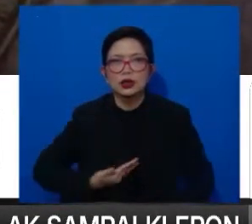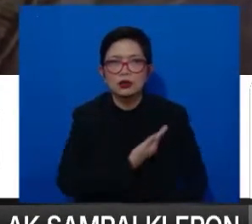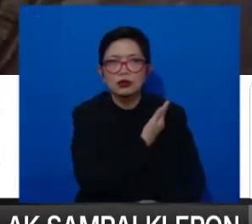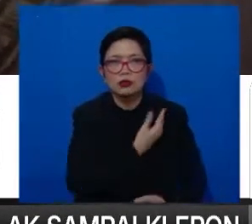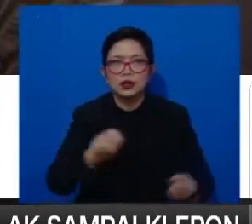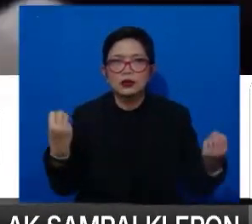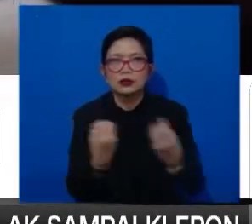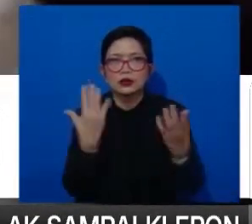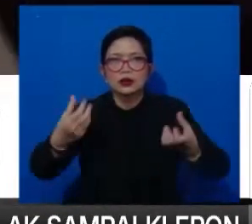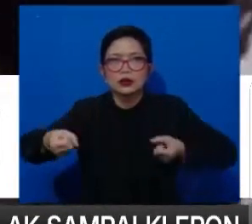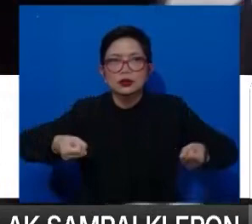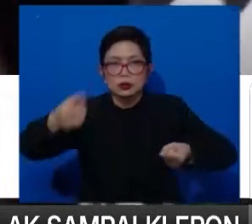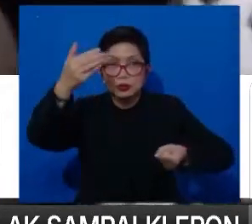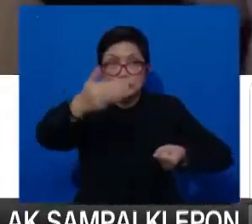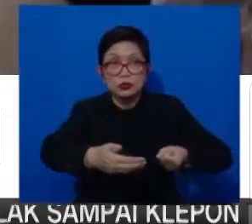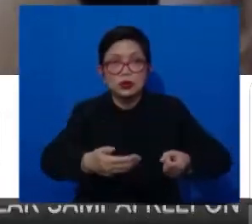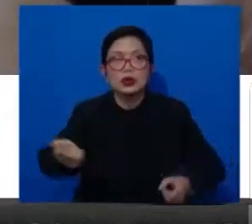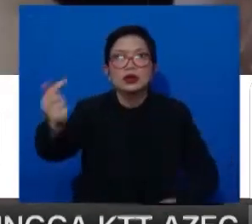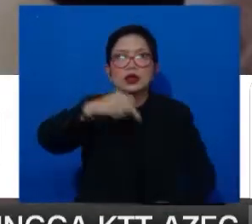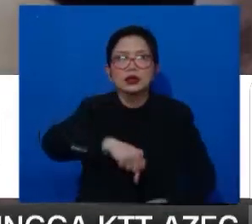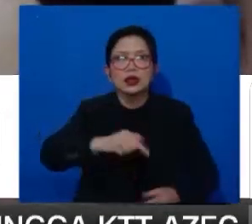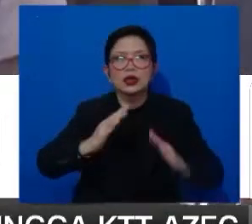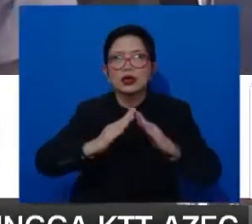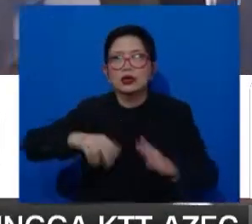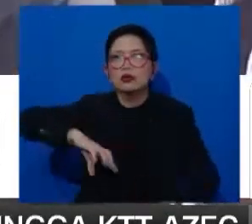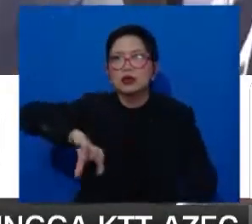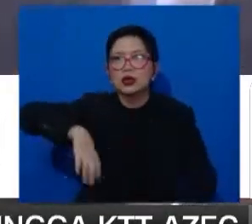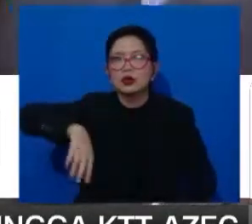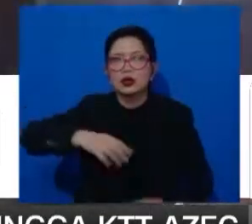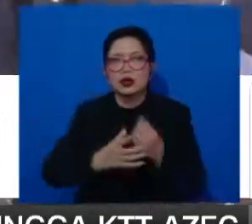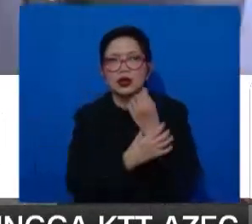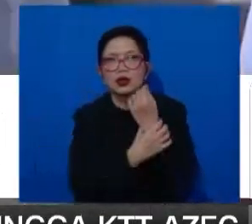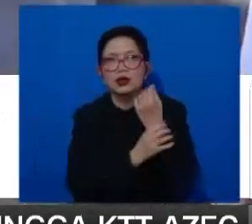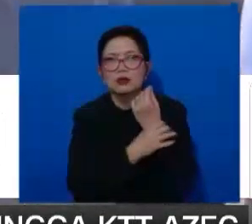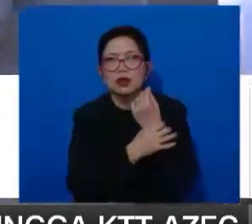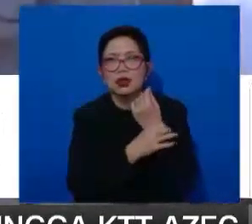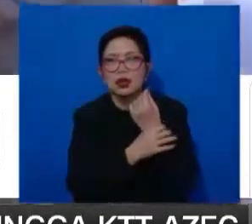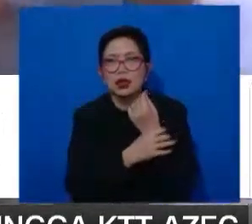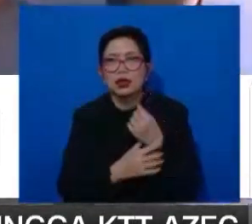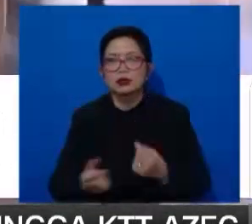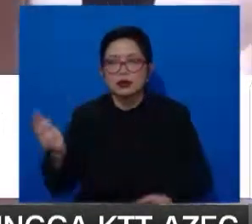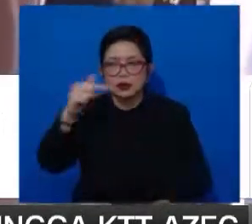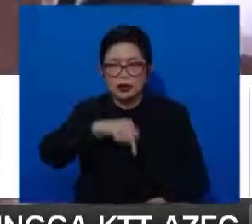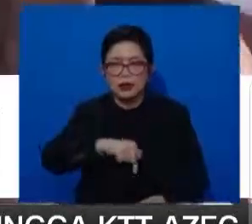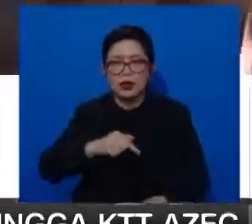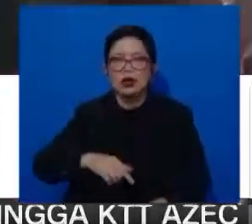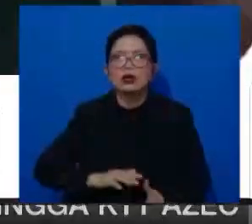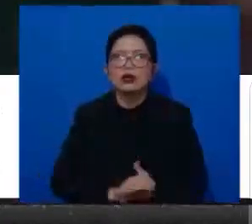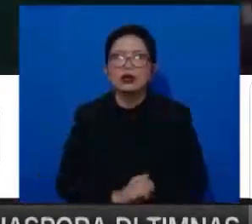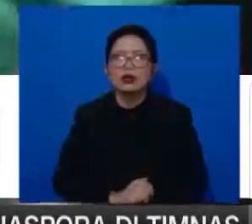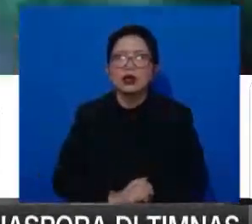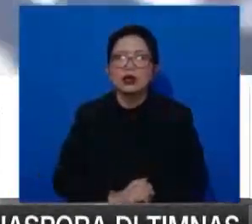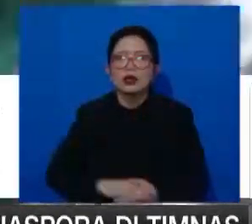Jerit tangis keluarga besar Mas Yudi Mujito, warga Dusun Salam 1, Kabupaten Magelang, Jawa Tengah,